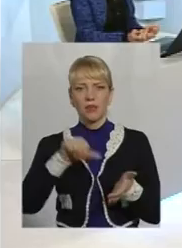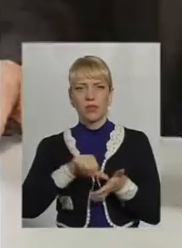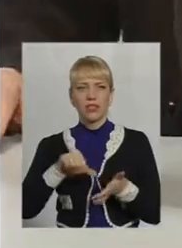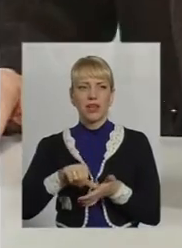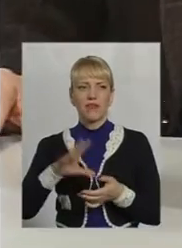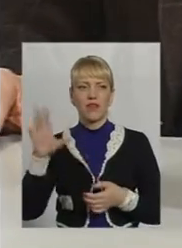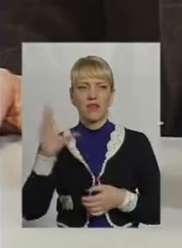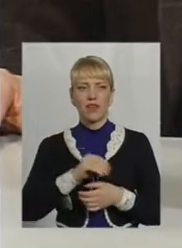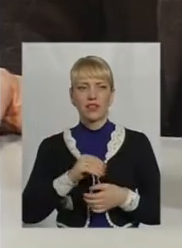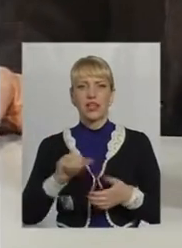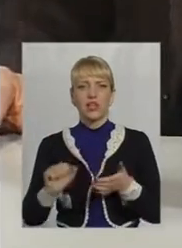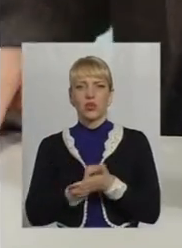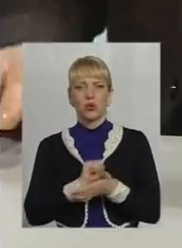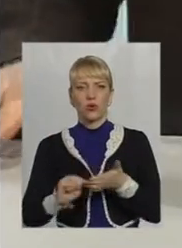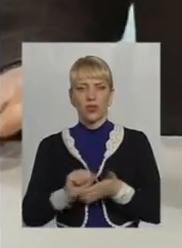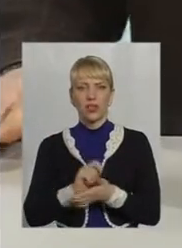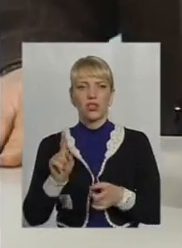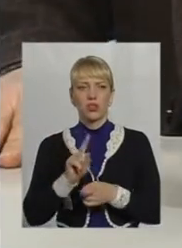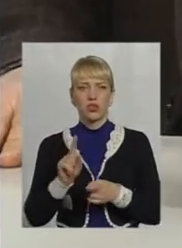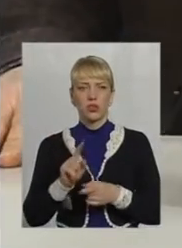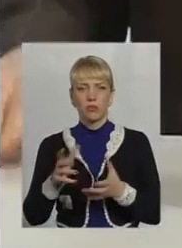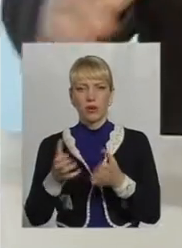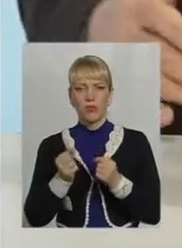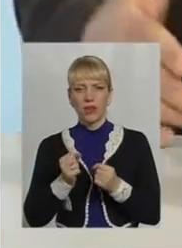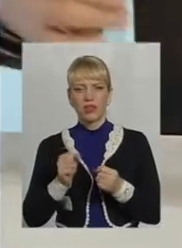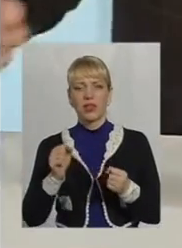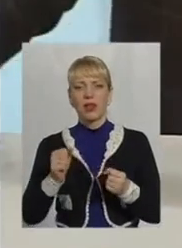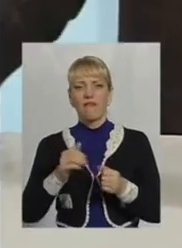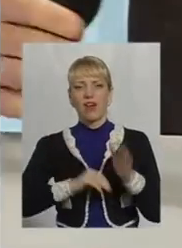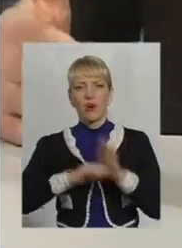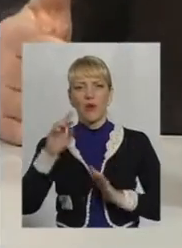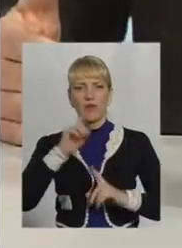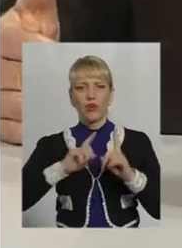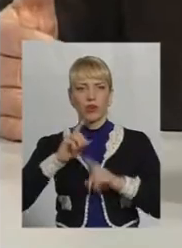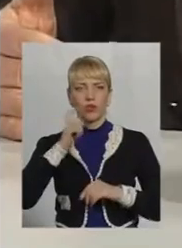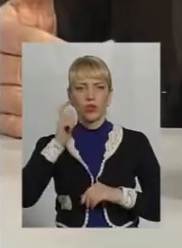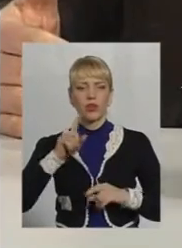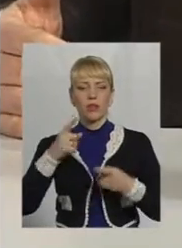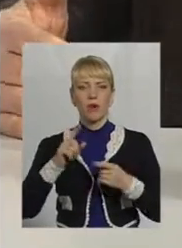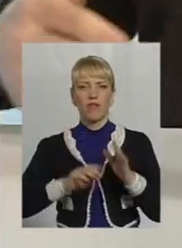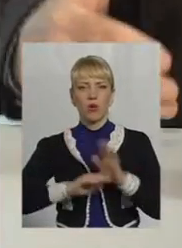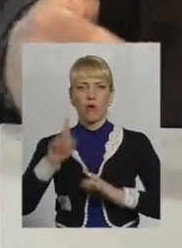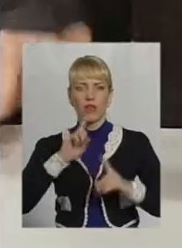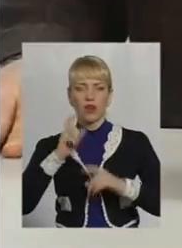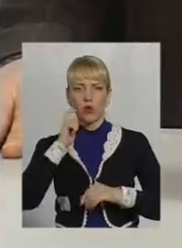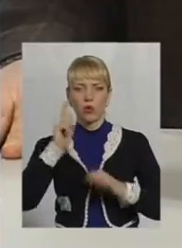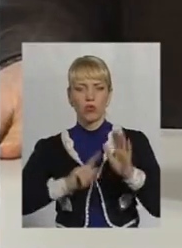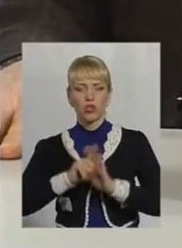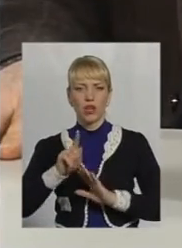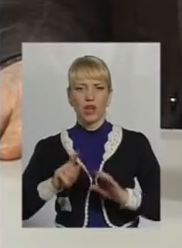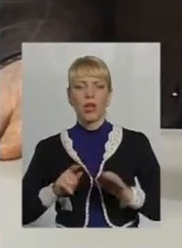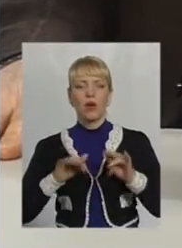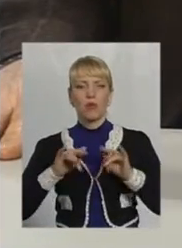увесь набір документів, що приймалися Верховною Радою України, бо саме Верховна Рада України започаткувала процес ядерного